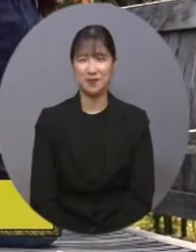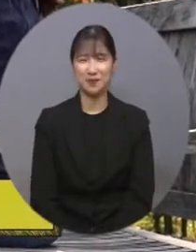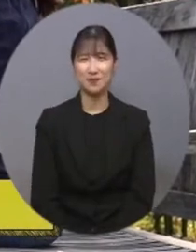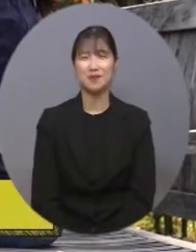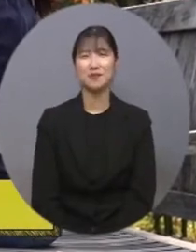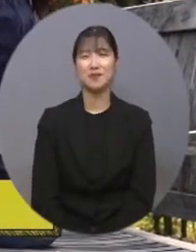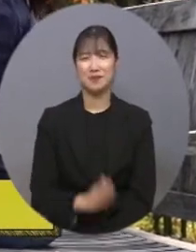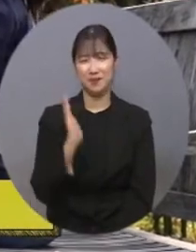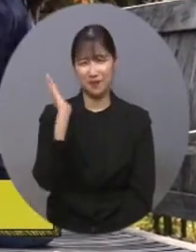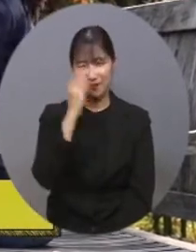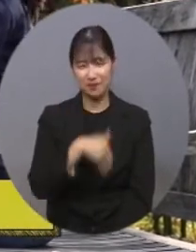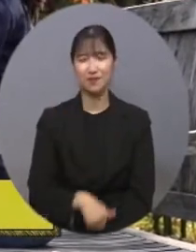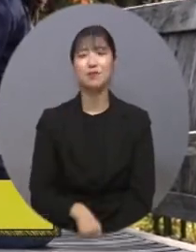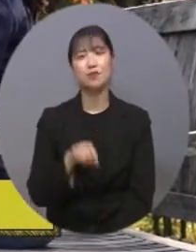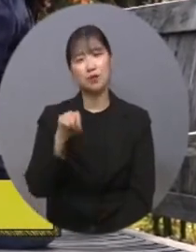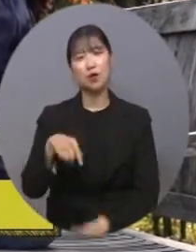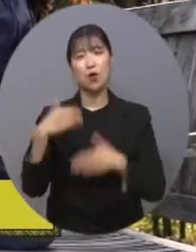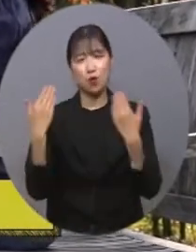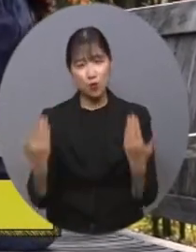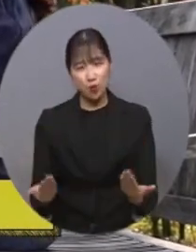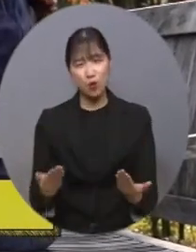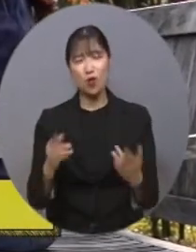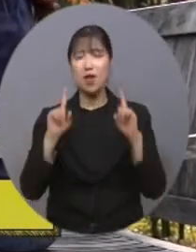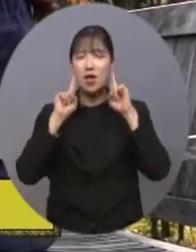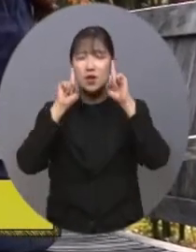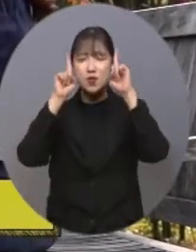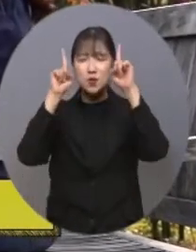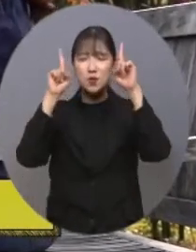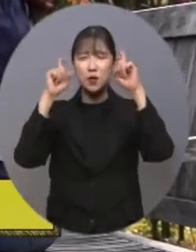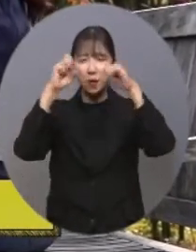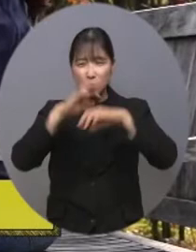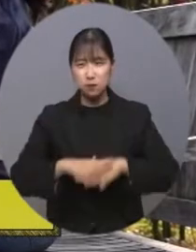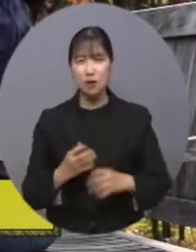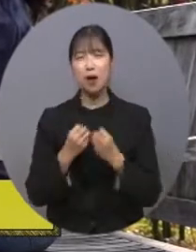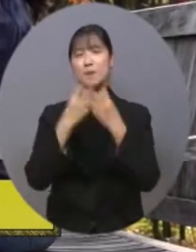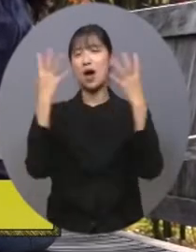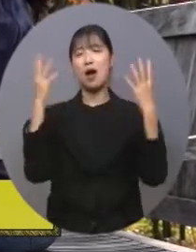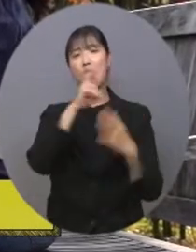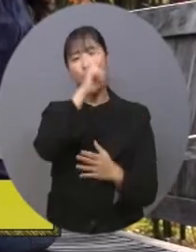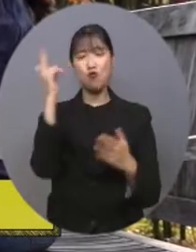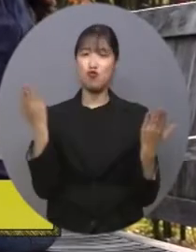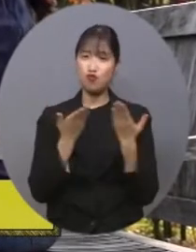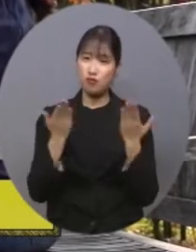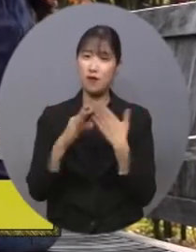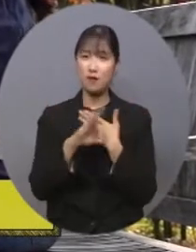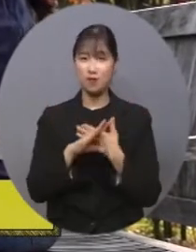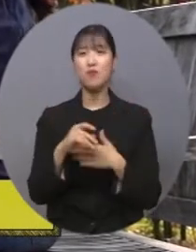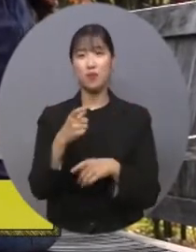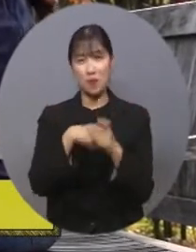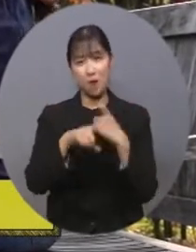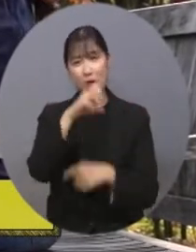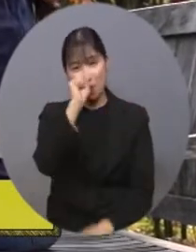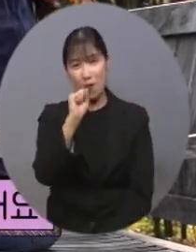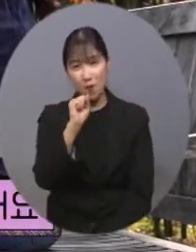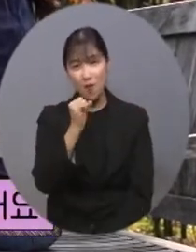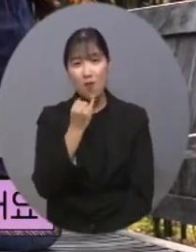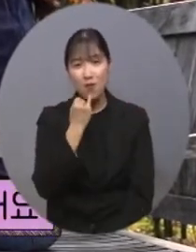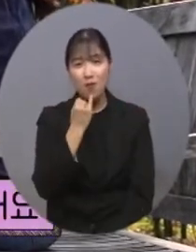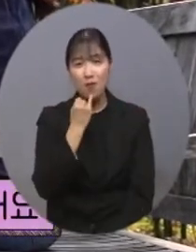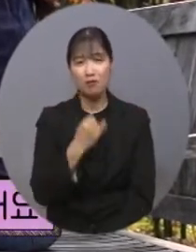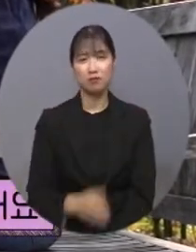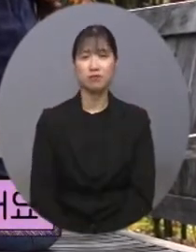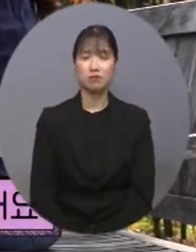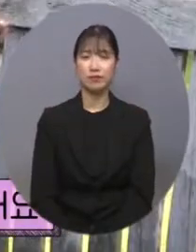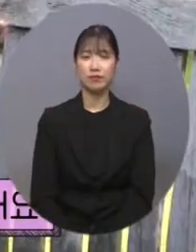거구나. 네. 아 그럼 이렇게 쉬시고 짜증 막 날려버리고 이렇게 오후에 일을 하시면 조금 더 괜찮은가요? 어떠신가요?